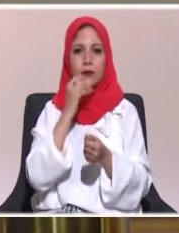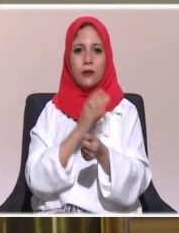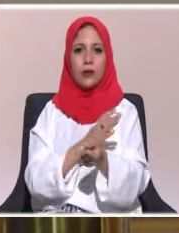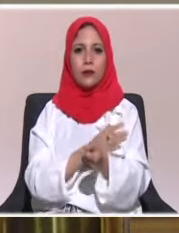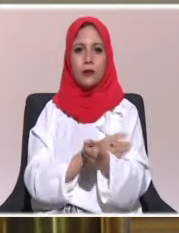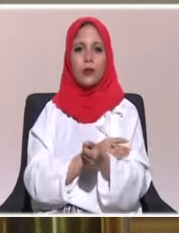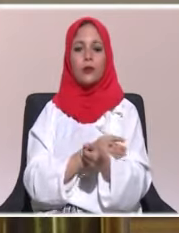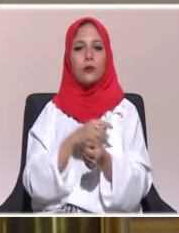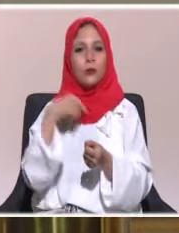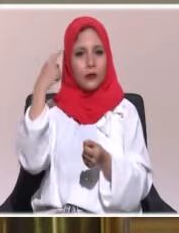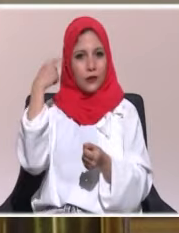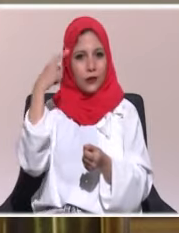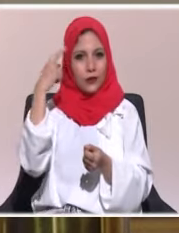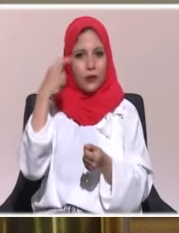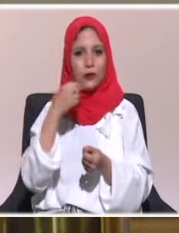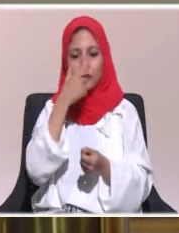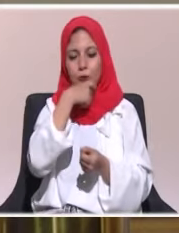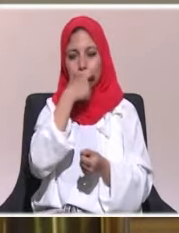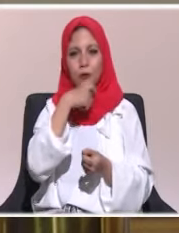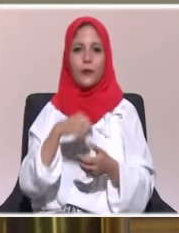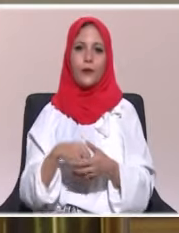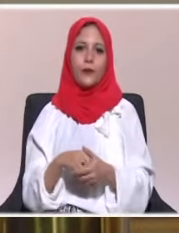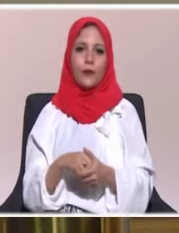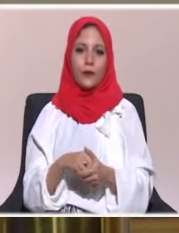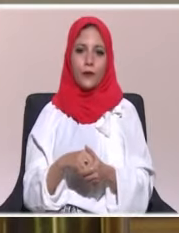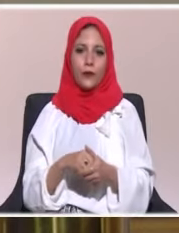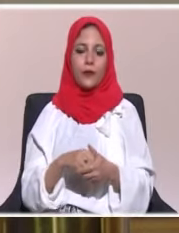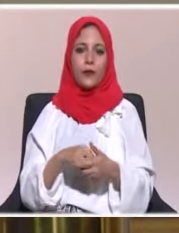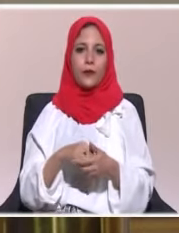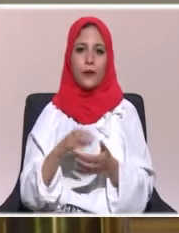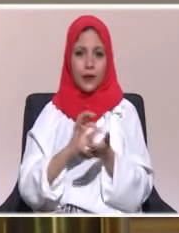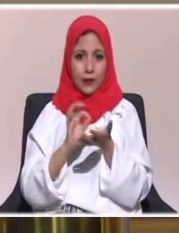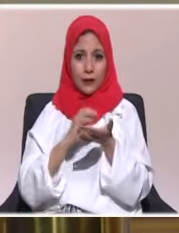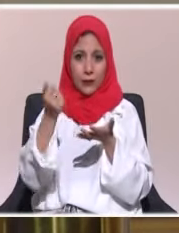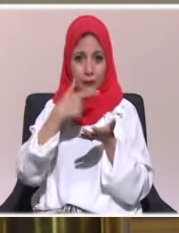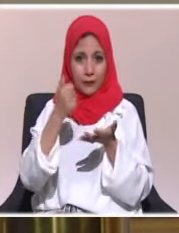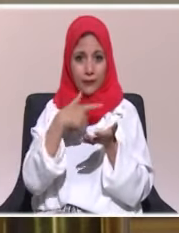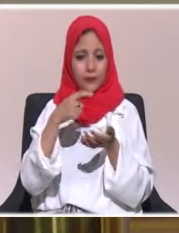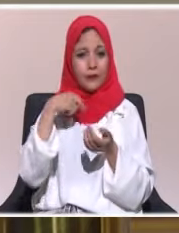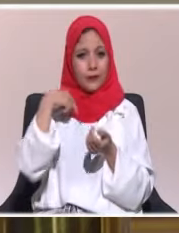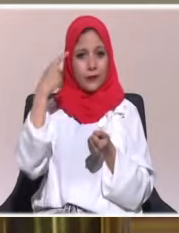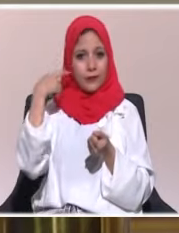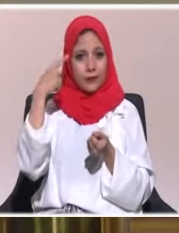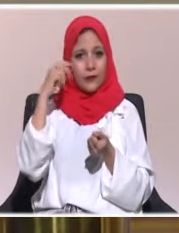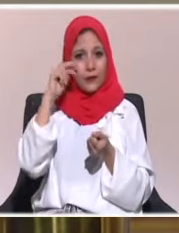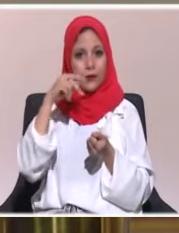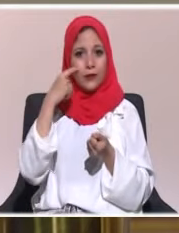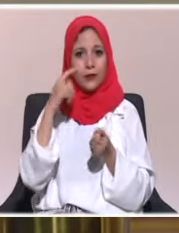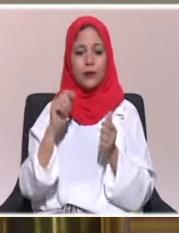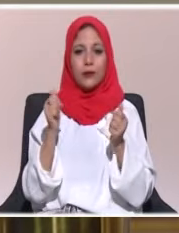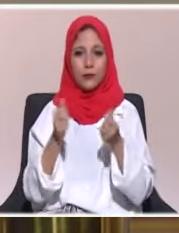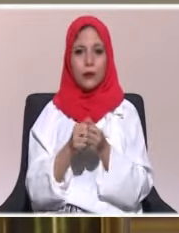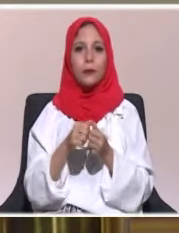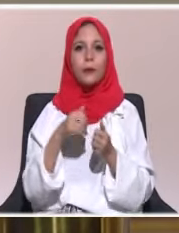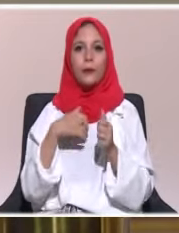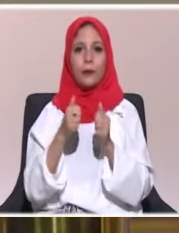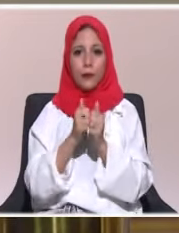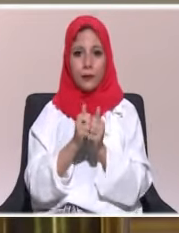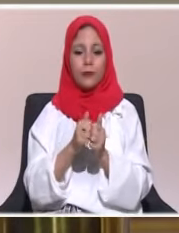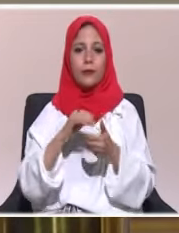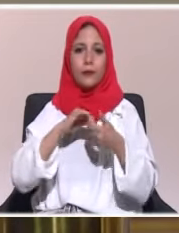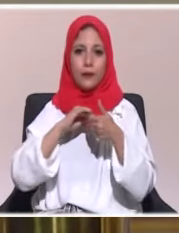وأمنيات وأحلام ودموع. رسائلكم بتخلينا نتأكد أننا نجحنا في مد جسور المحبة بيننا وبينكم